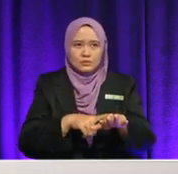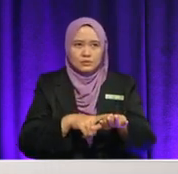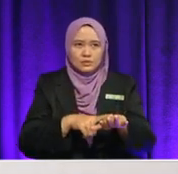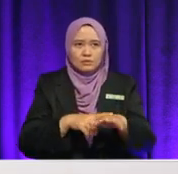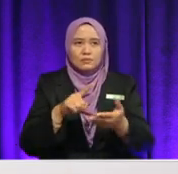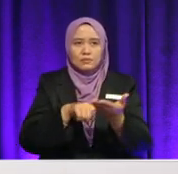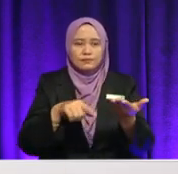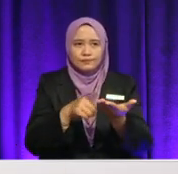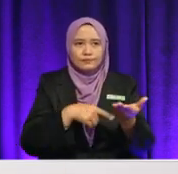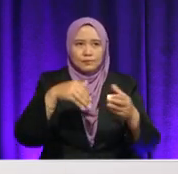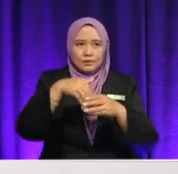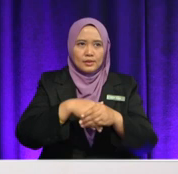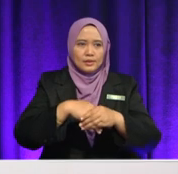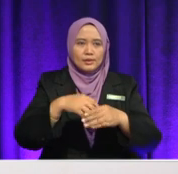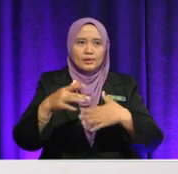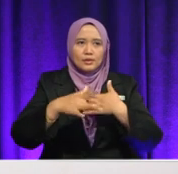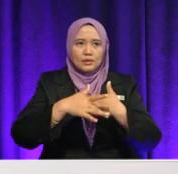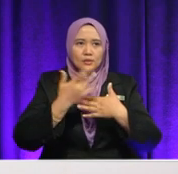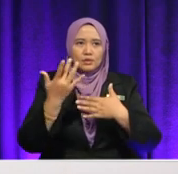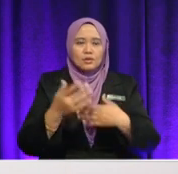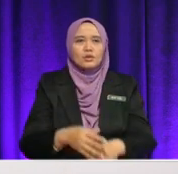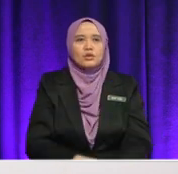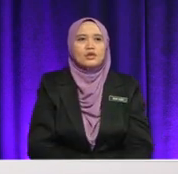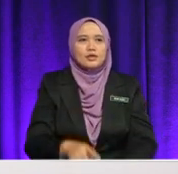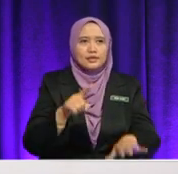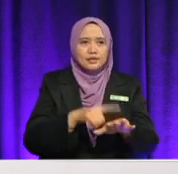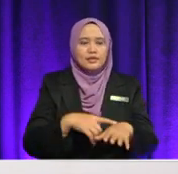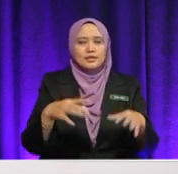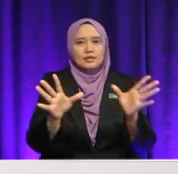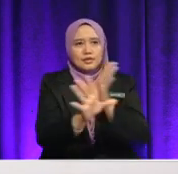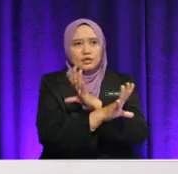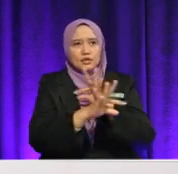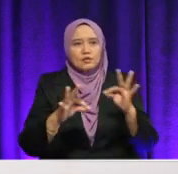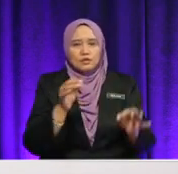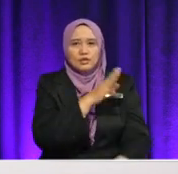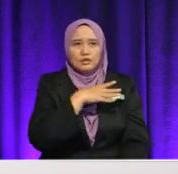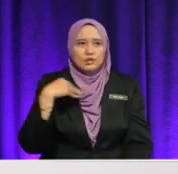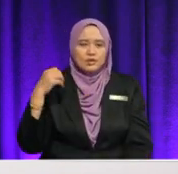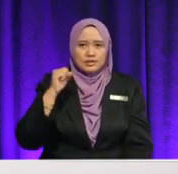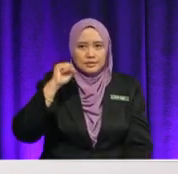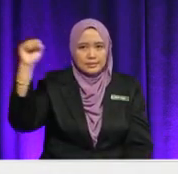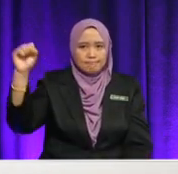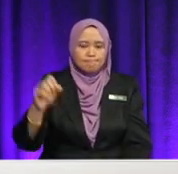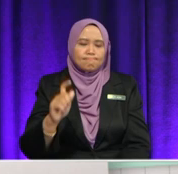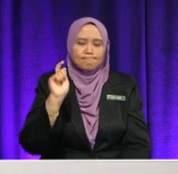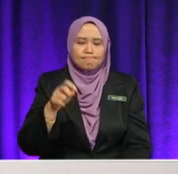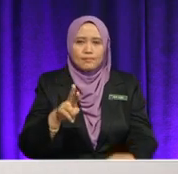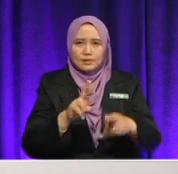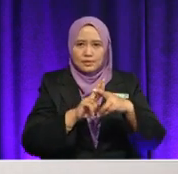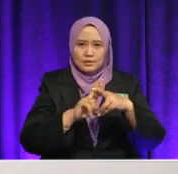ringkas tapi ayahnya mesti lengkap ringkas lengkap padat siapa